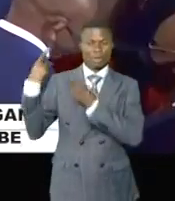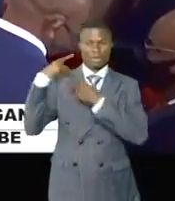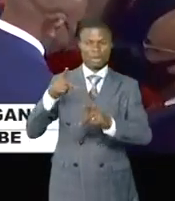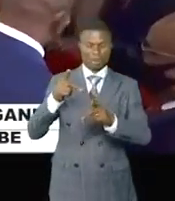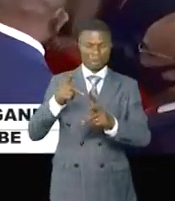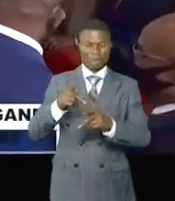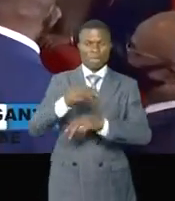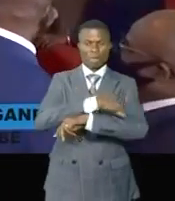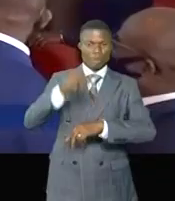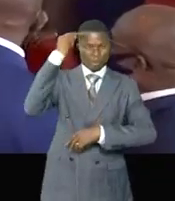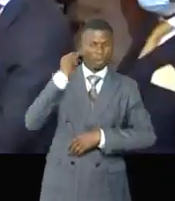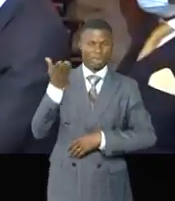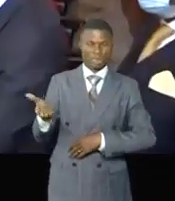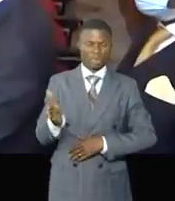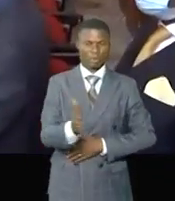ces ministères.